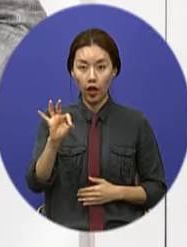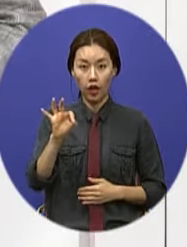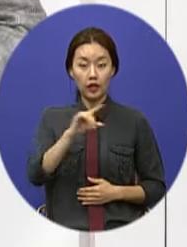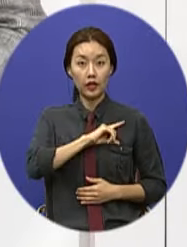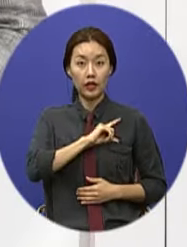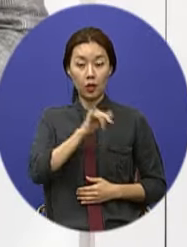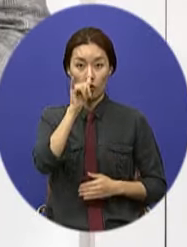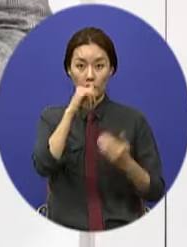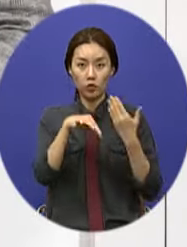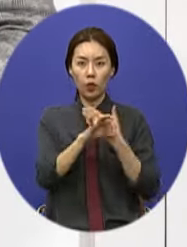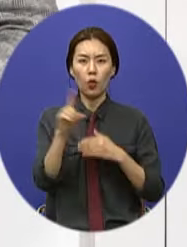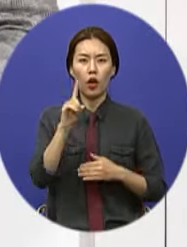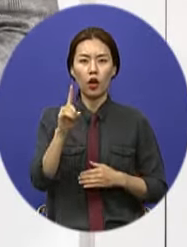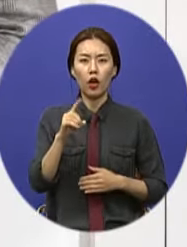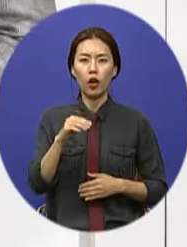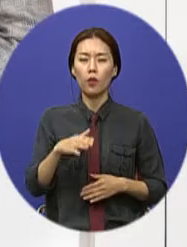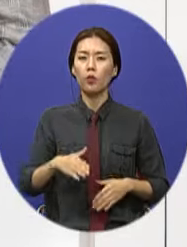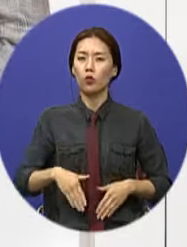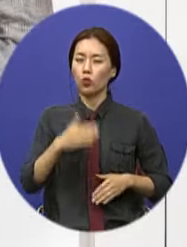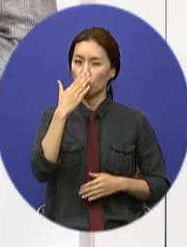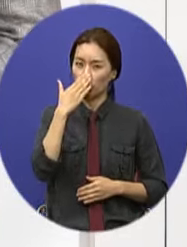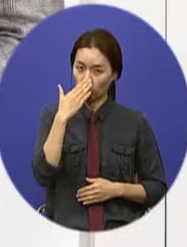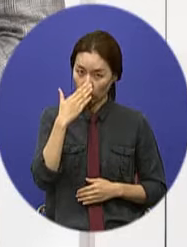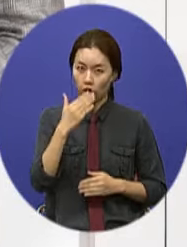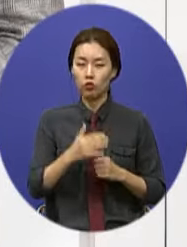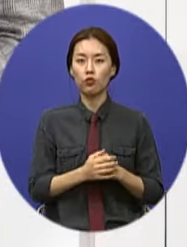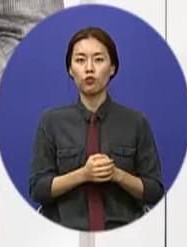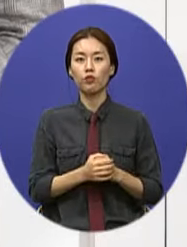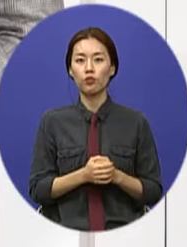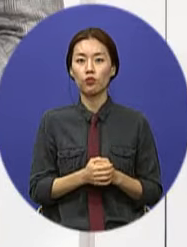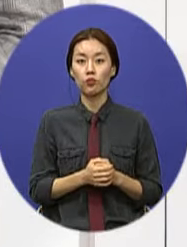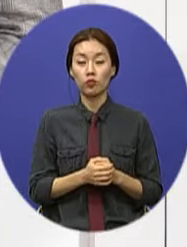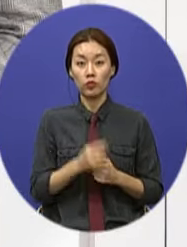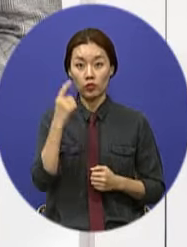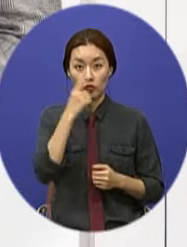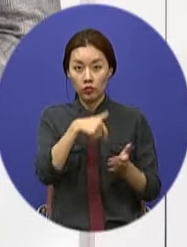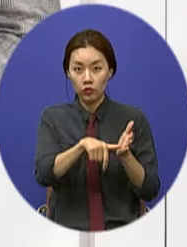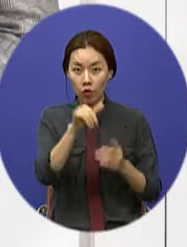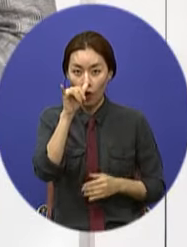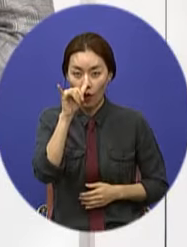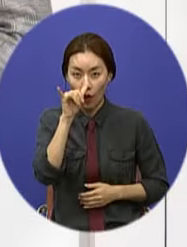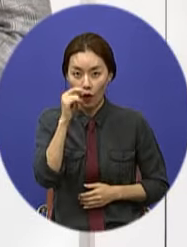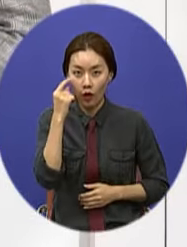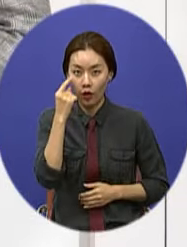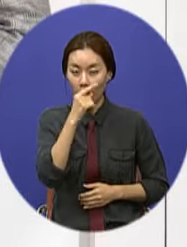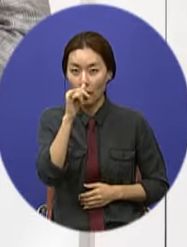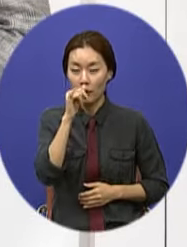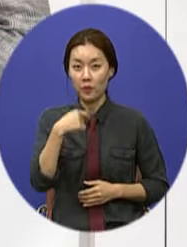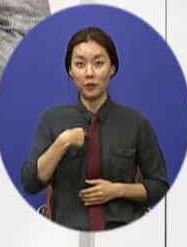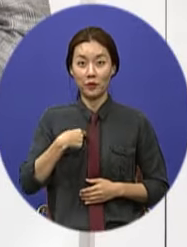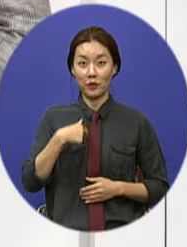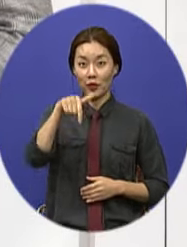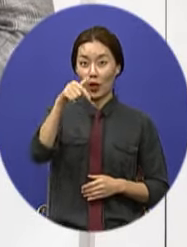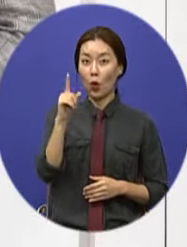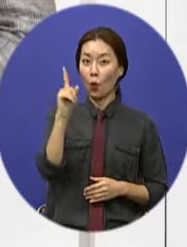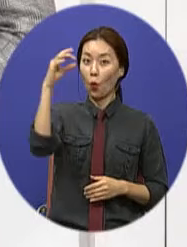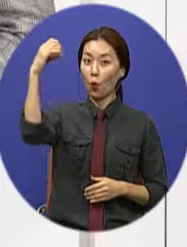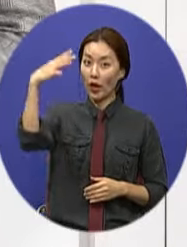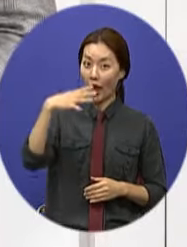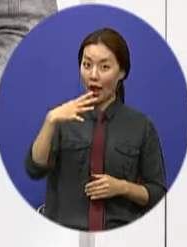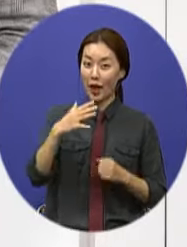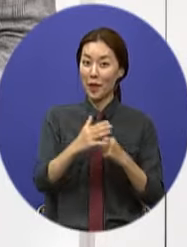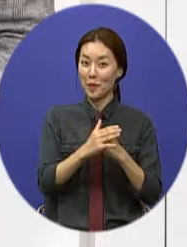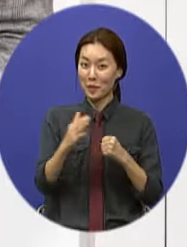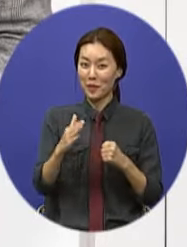곳은요. 굉장히 그 양순하고 아 그래요? 예, 온순하고 근거 있는 얘기예요? 그런 그래서 제가 온순한가 고향? 고향